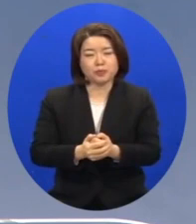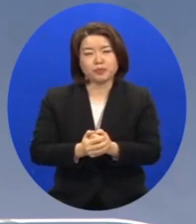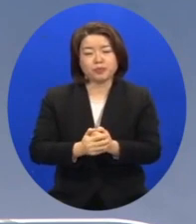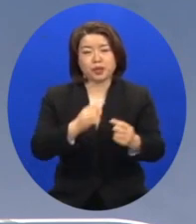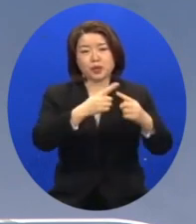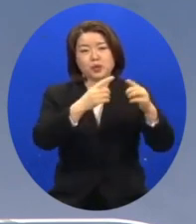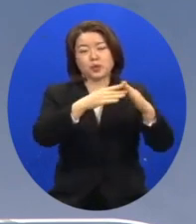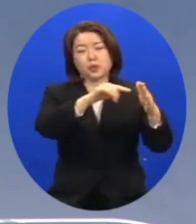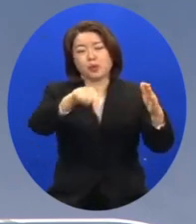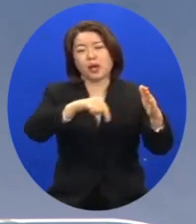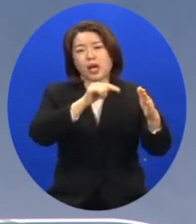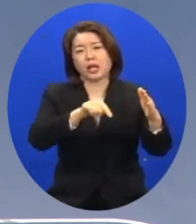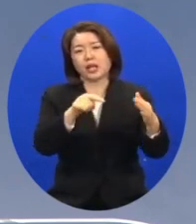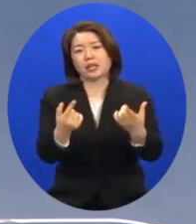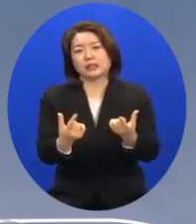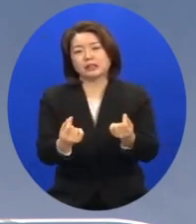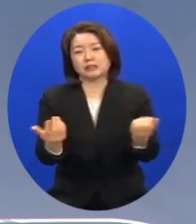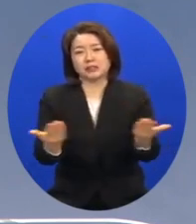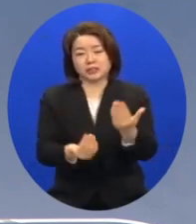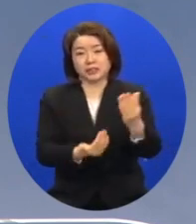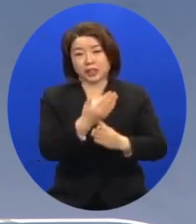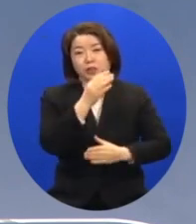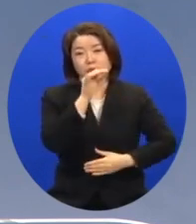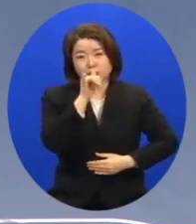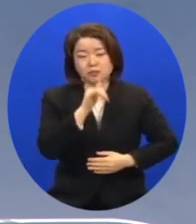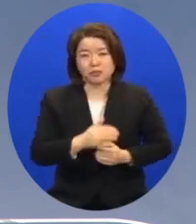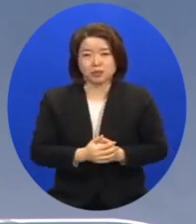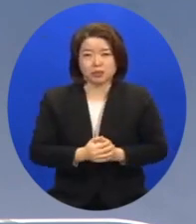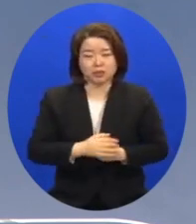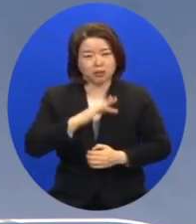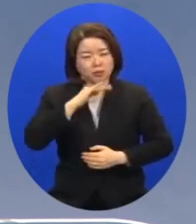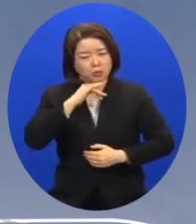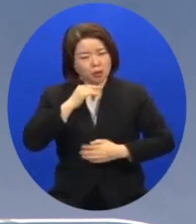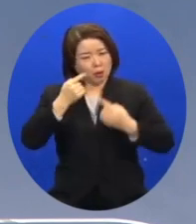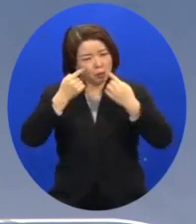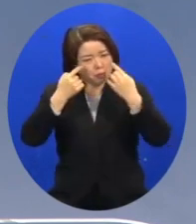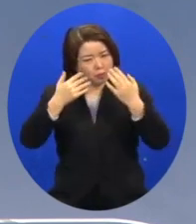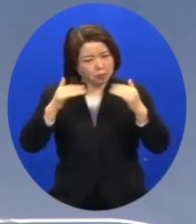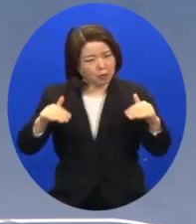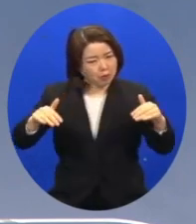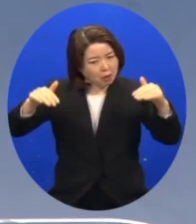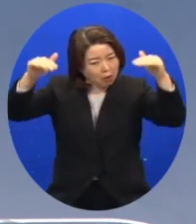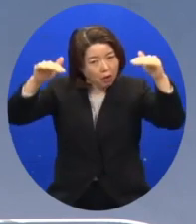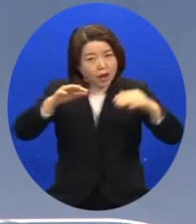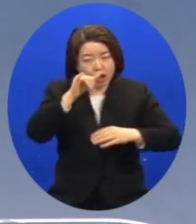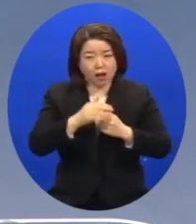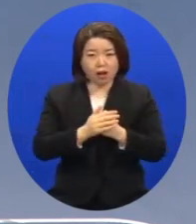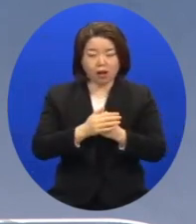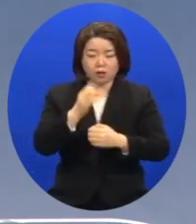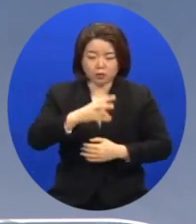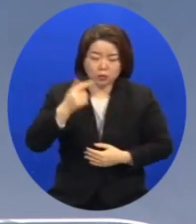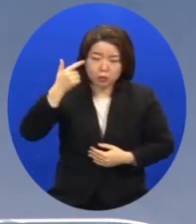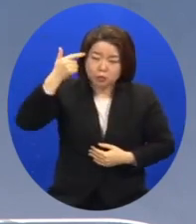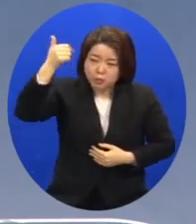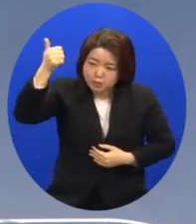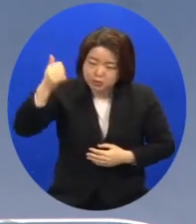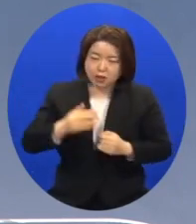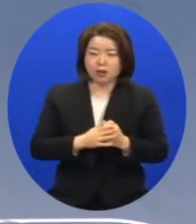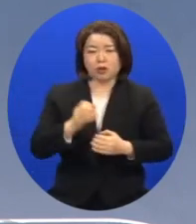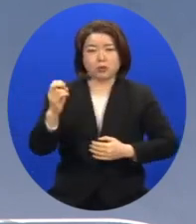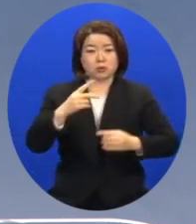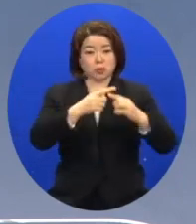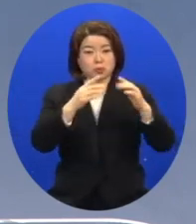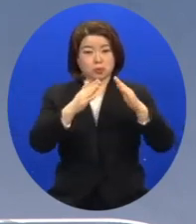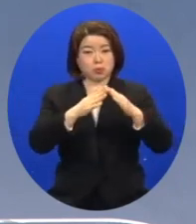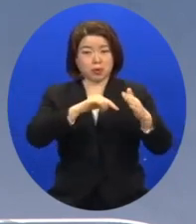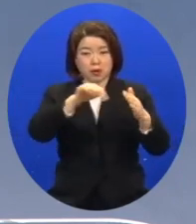그런 일이 벌어지고 있다는 겁니다 나이는 분명히 들었고 또 목사 고 또 교회 중직자